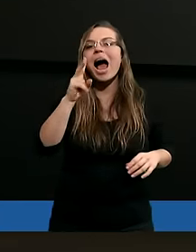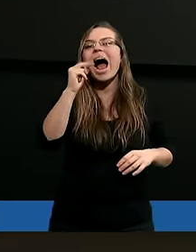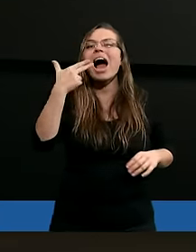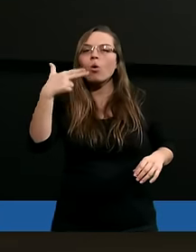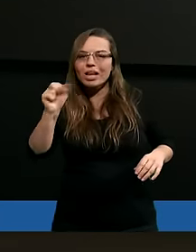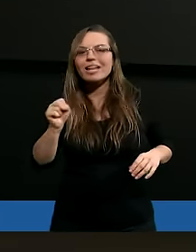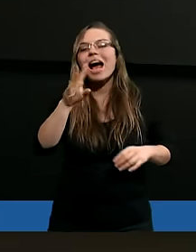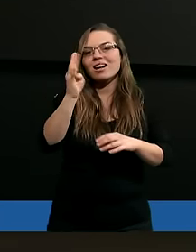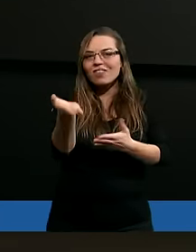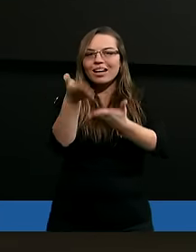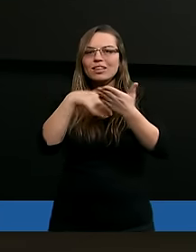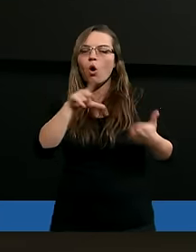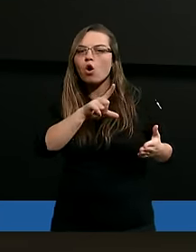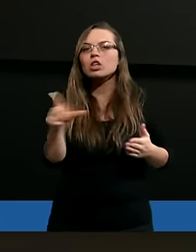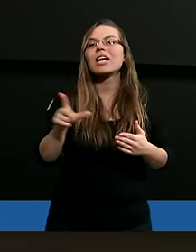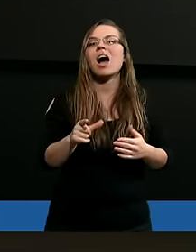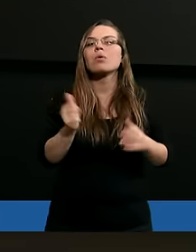Karolina, 4 rozdział,